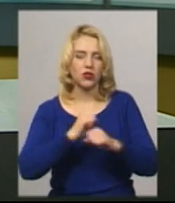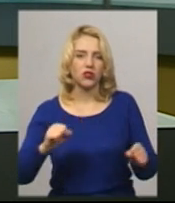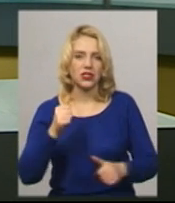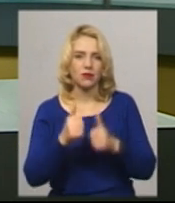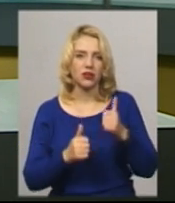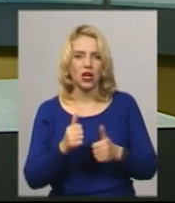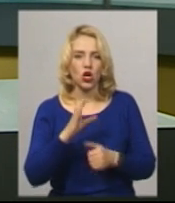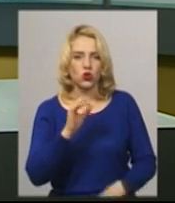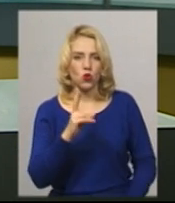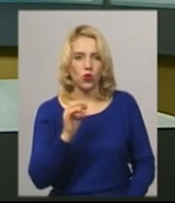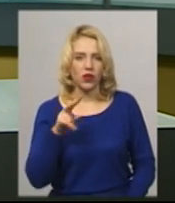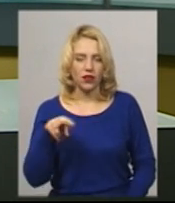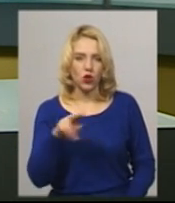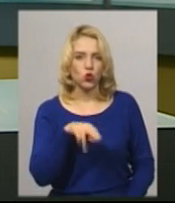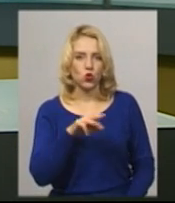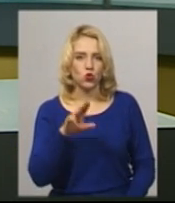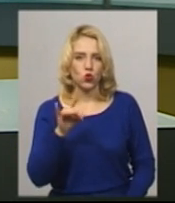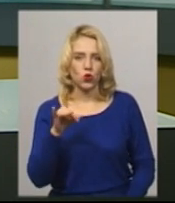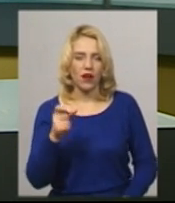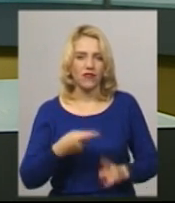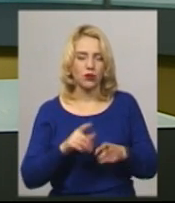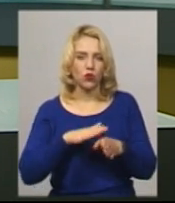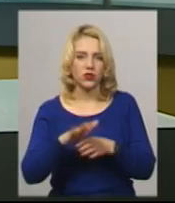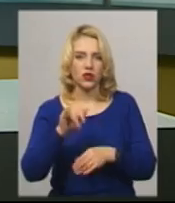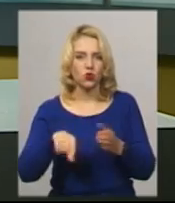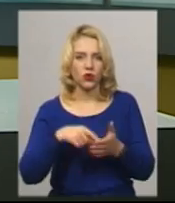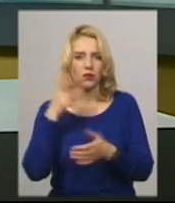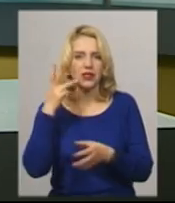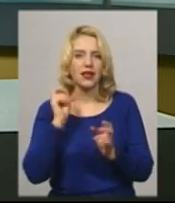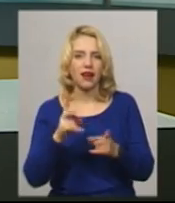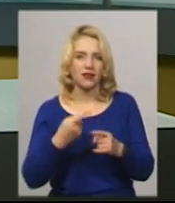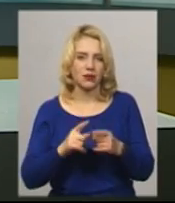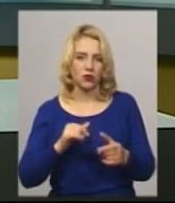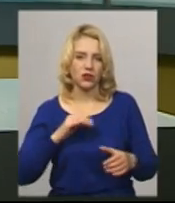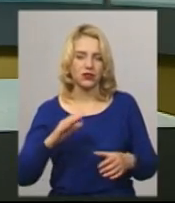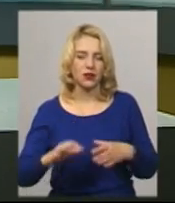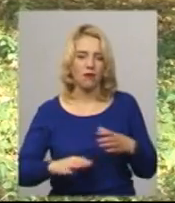«Сокіл Джура», що відбулися у Хмельницькому. Як відбувались змагання, знає Андрій Гуменний.